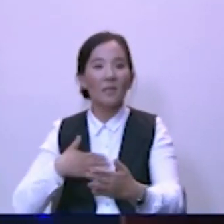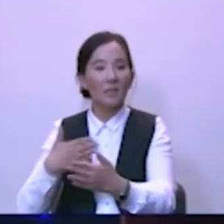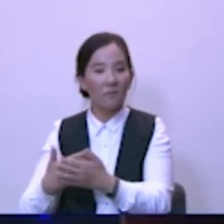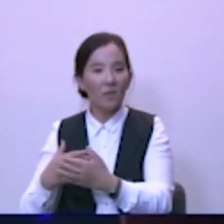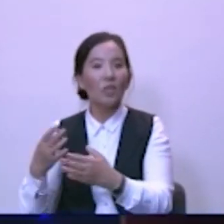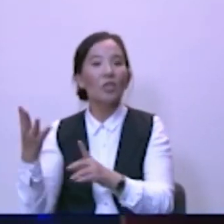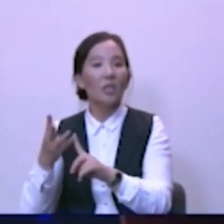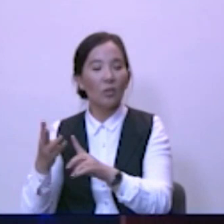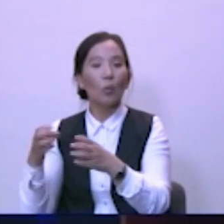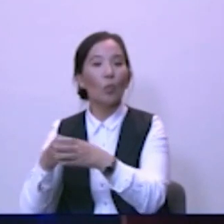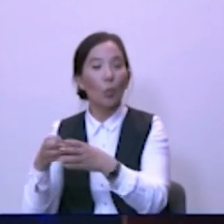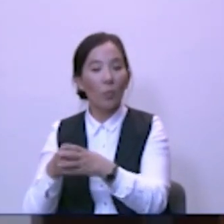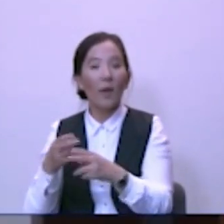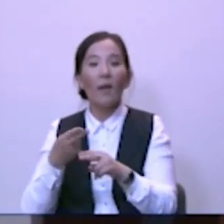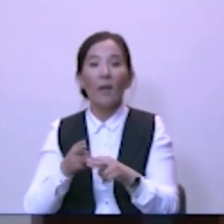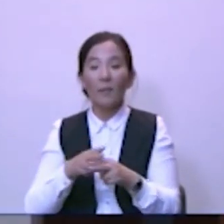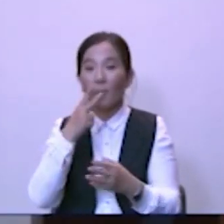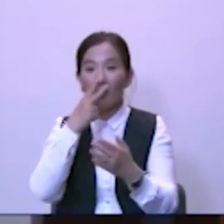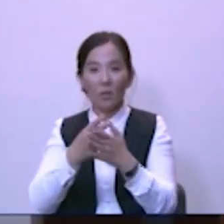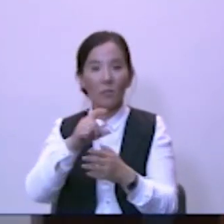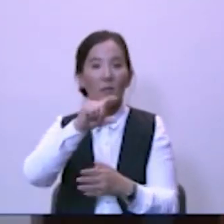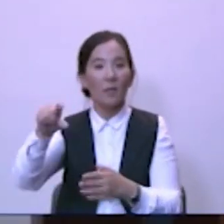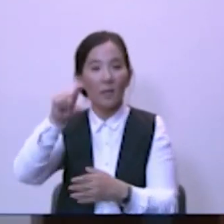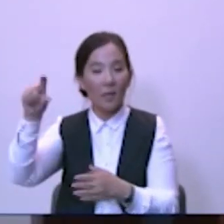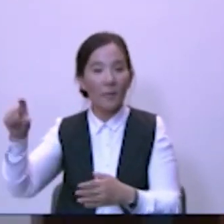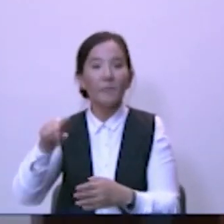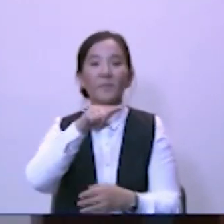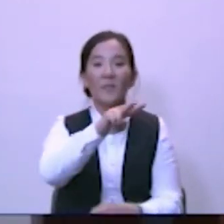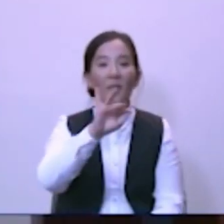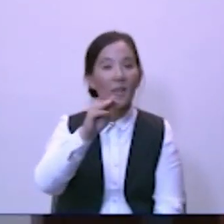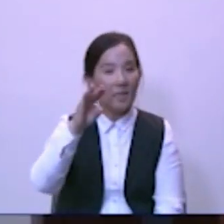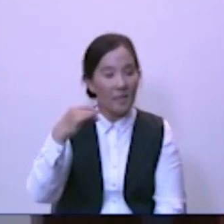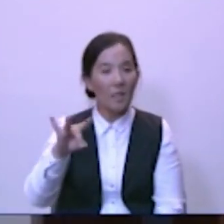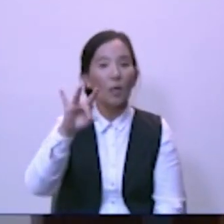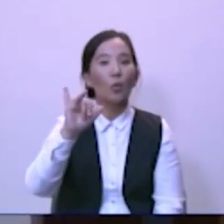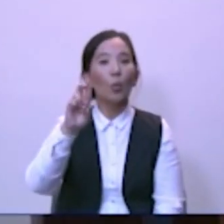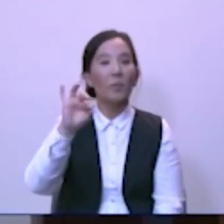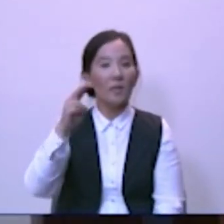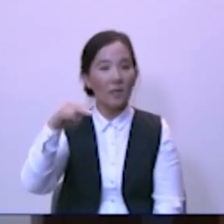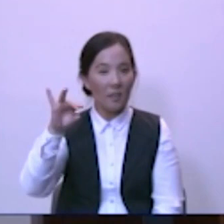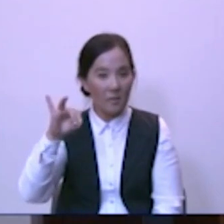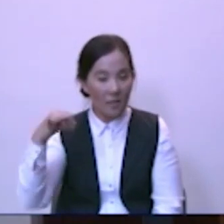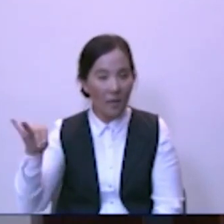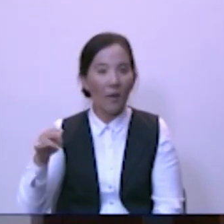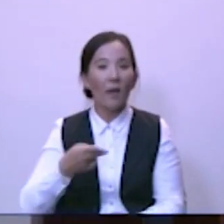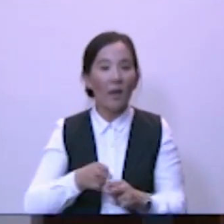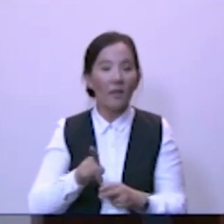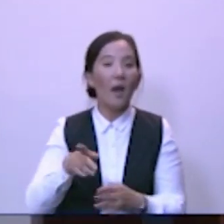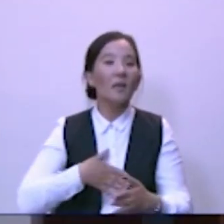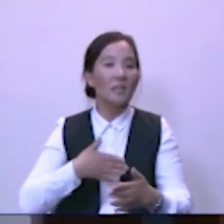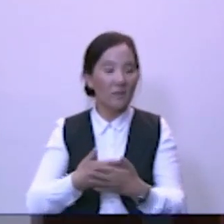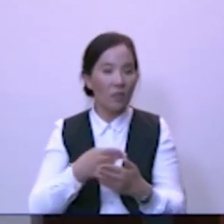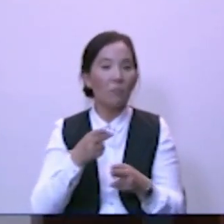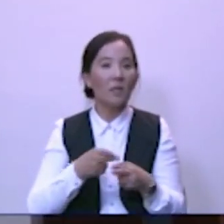перед вами этот ряд представлен то есть такие элементы как литии рубидий то есть от лития долю активные металлы